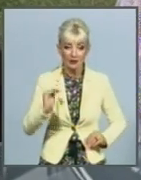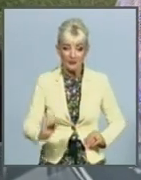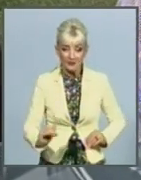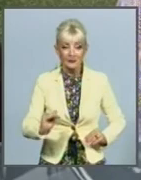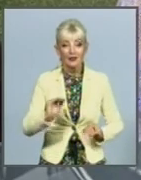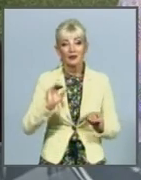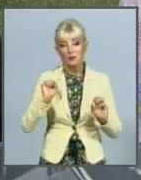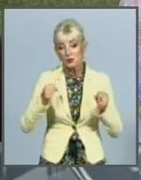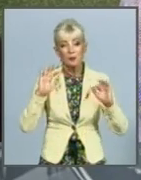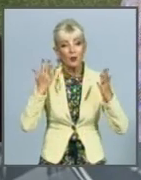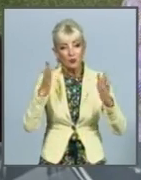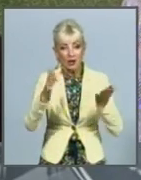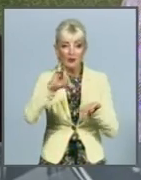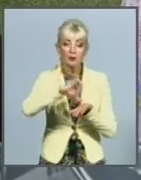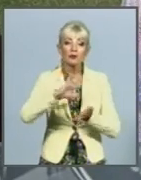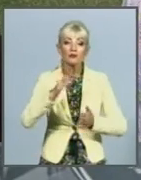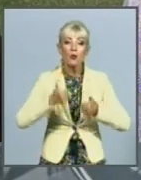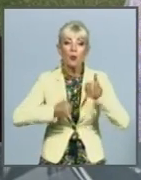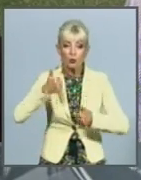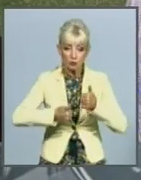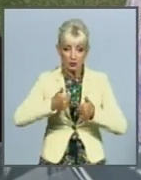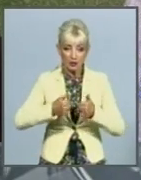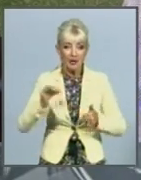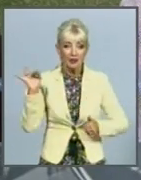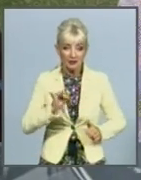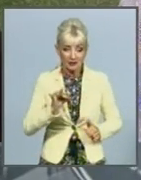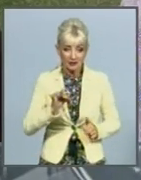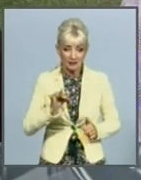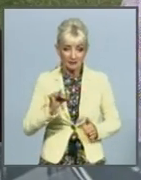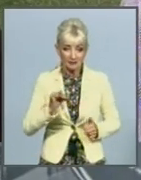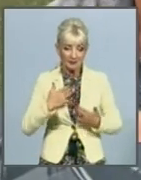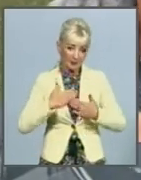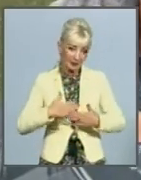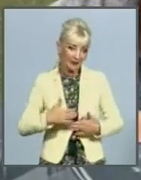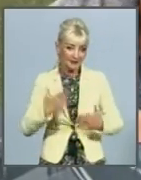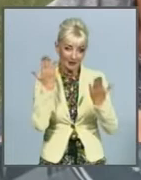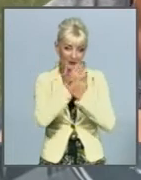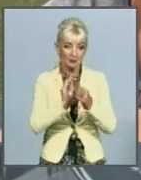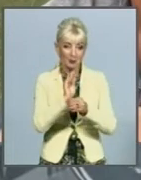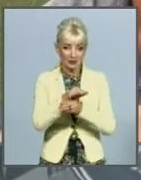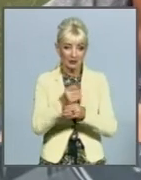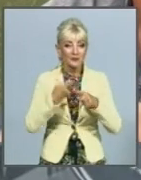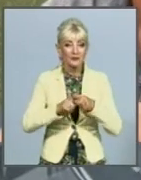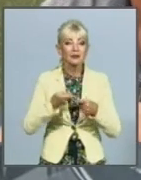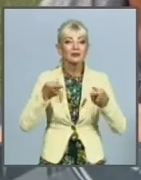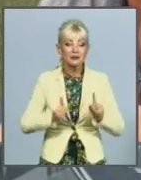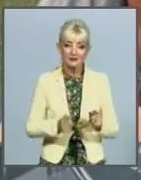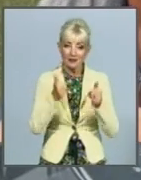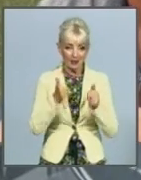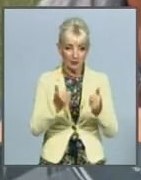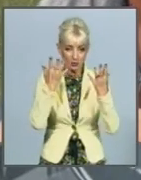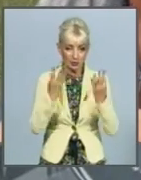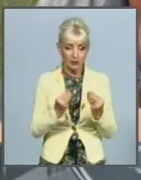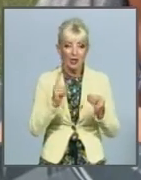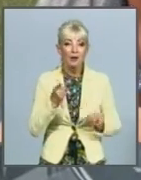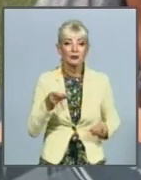може і погуляти, і поучаствувати в конкурсах. Ну і фільм – приємне доповнення. Це дійсно хороша ідея, мені здається, тому